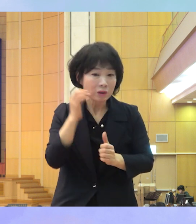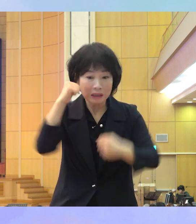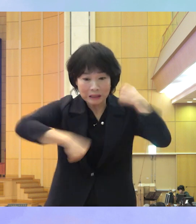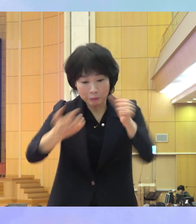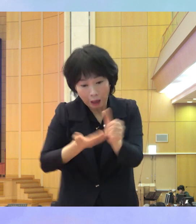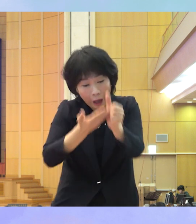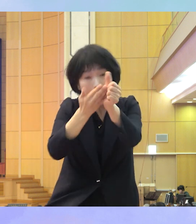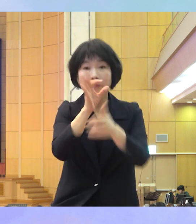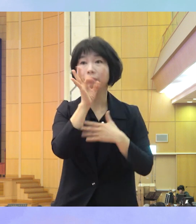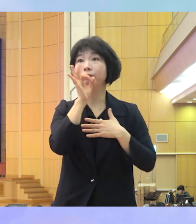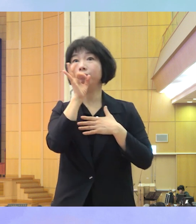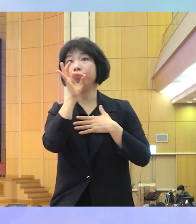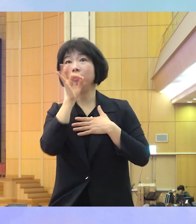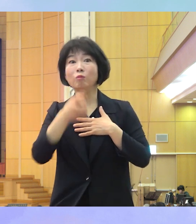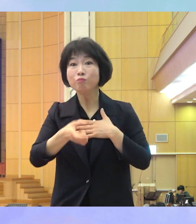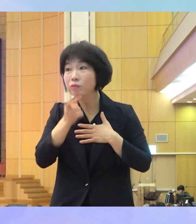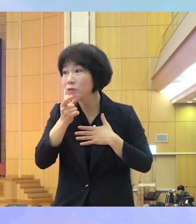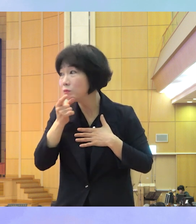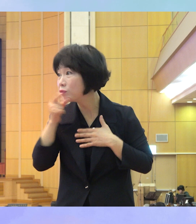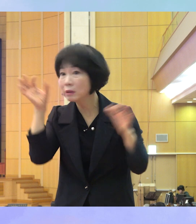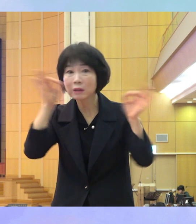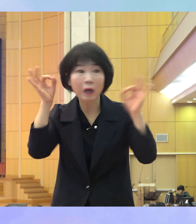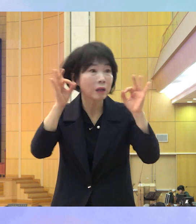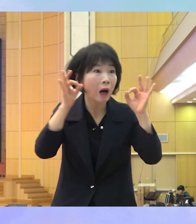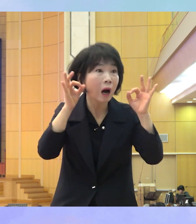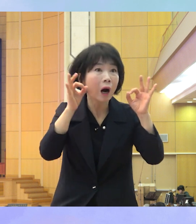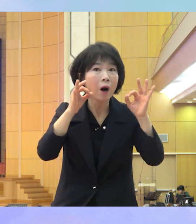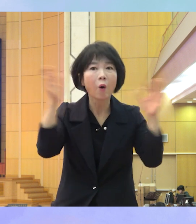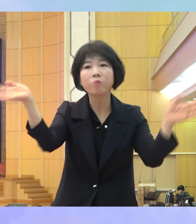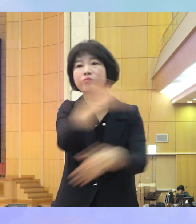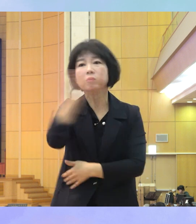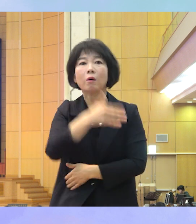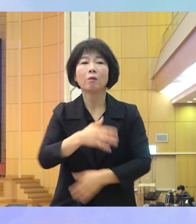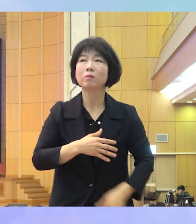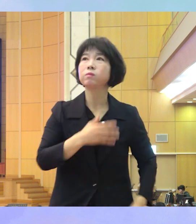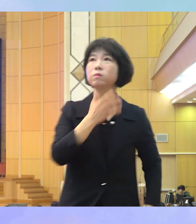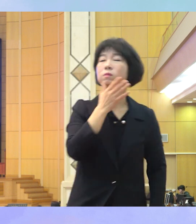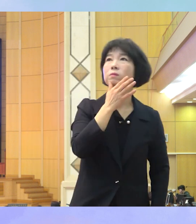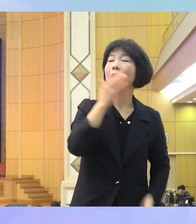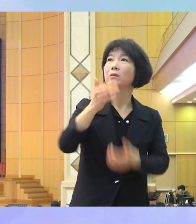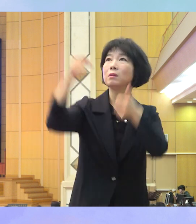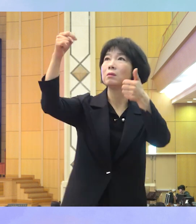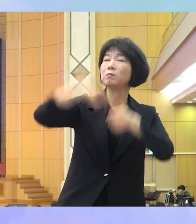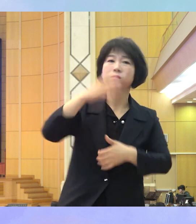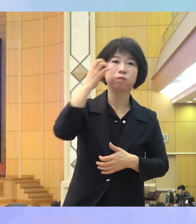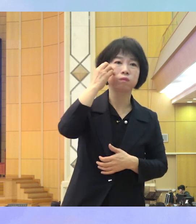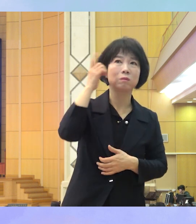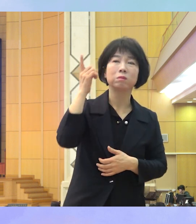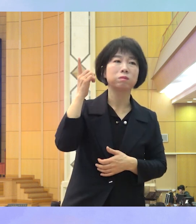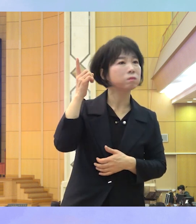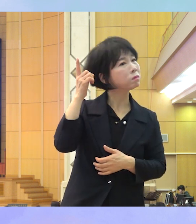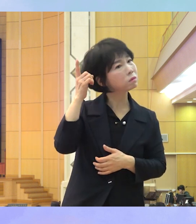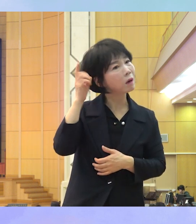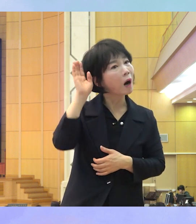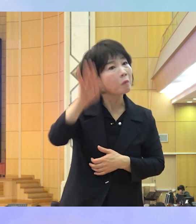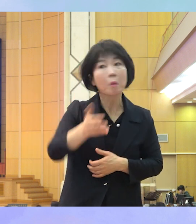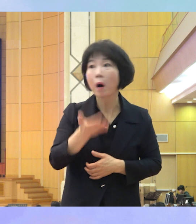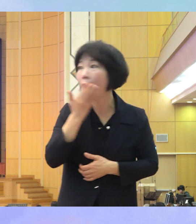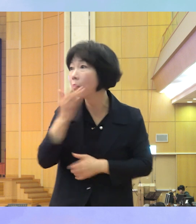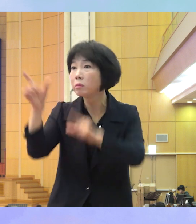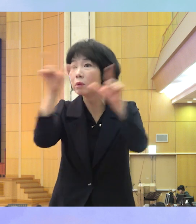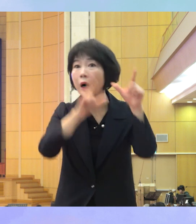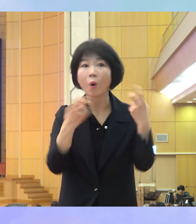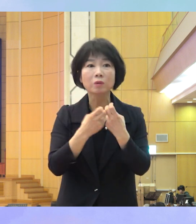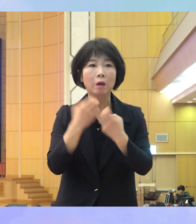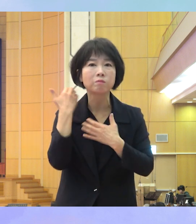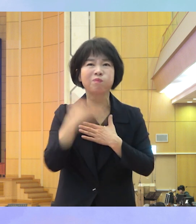수가 있나? 물이 없으니 물 마시고 살아있는데 물도 없으니 살 길이 막막해요.